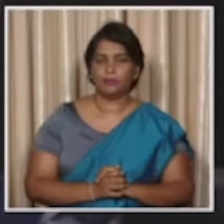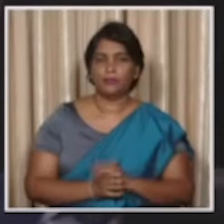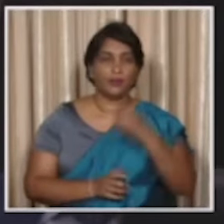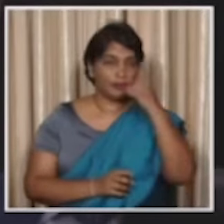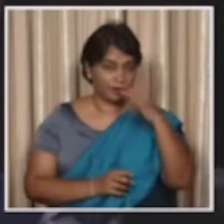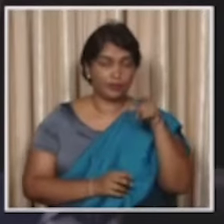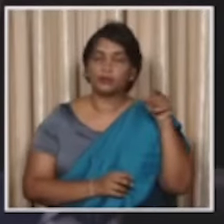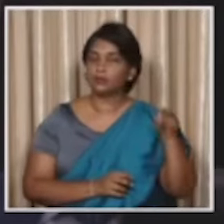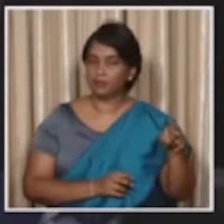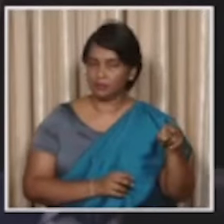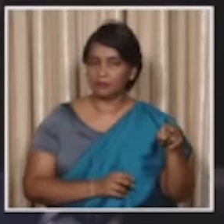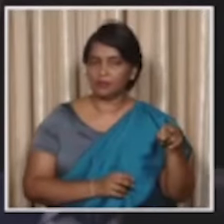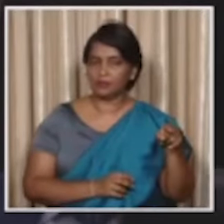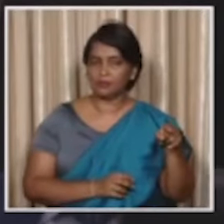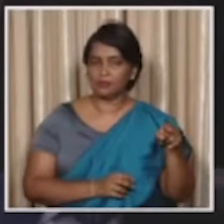එනිසා මේ